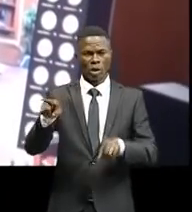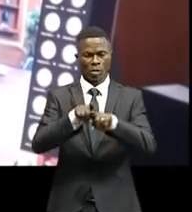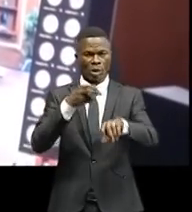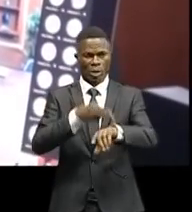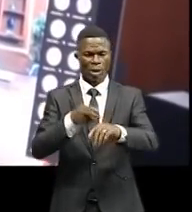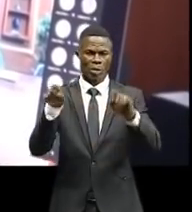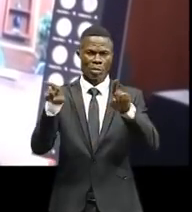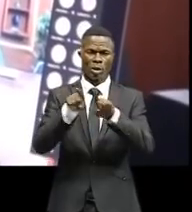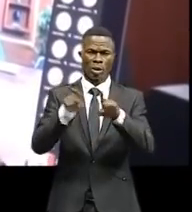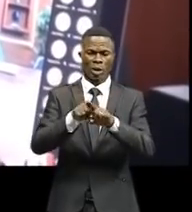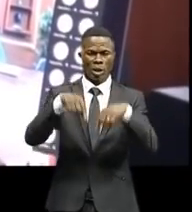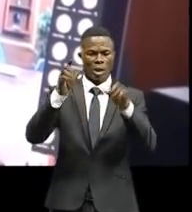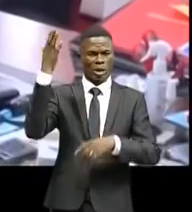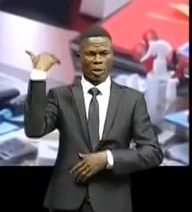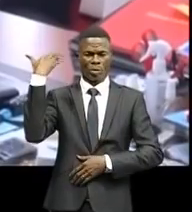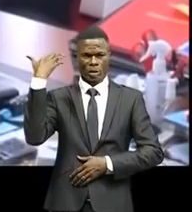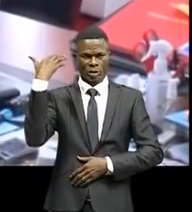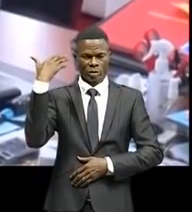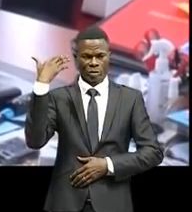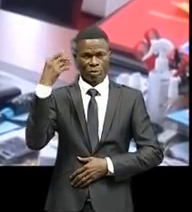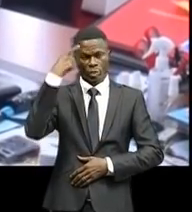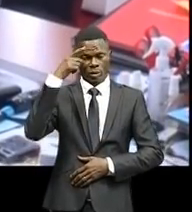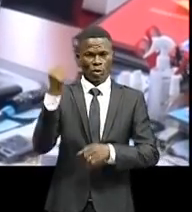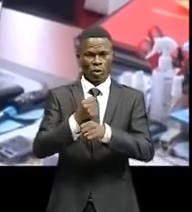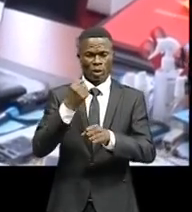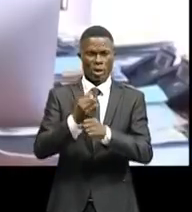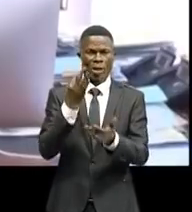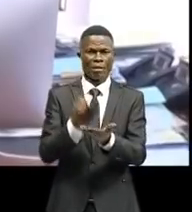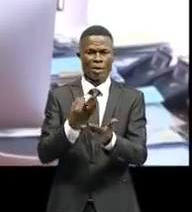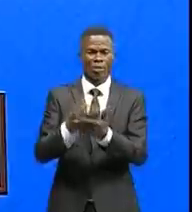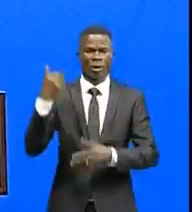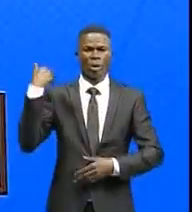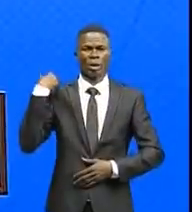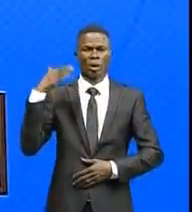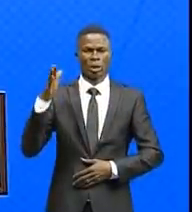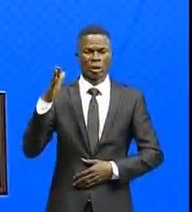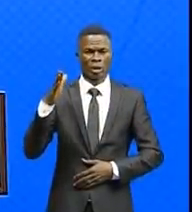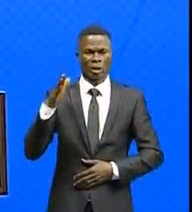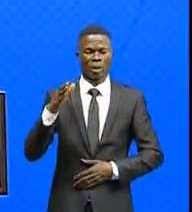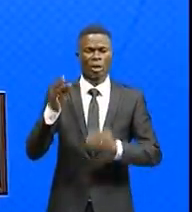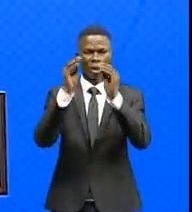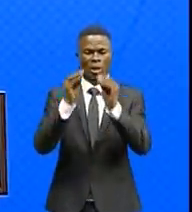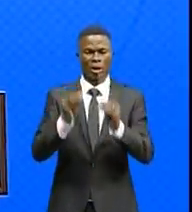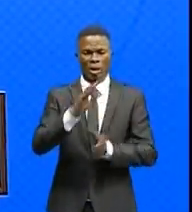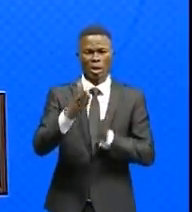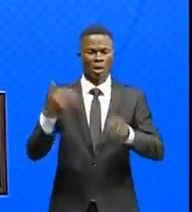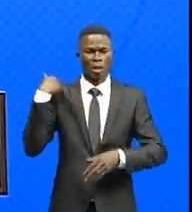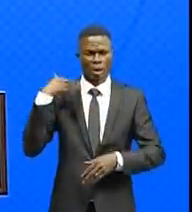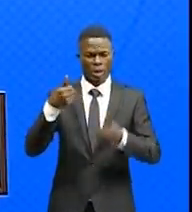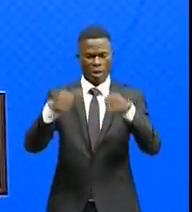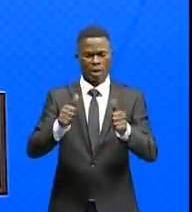période correspondante l'année dernière. Quant aux opérations financières de l'État, le compte général du Trésor